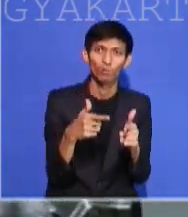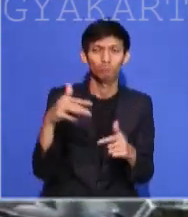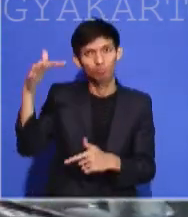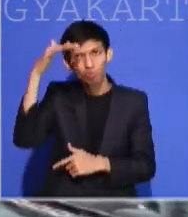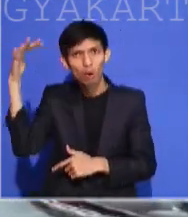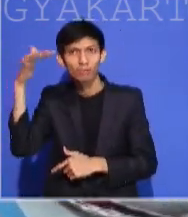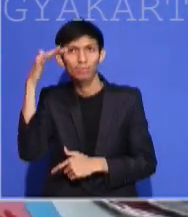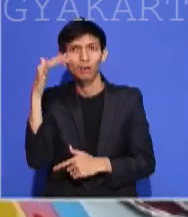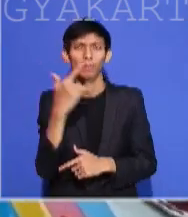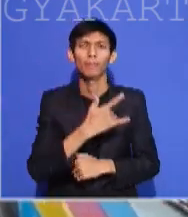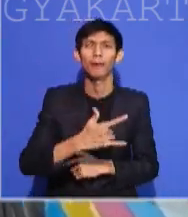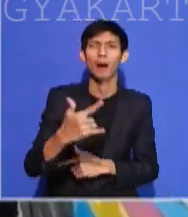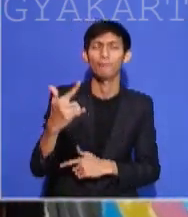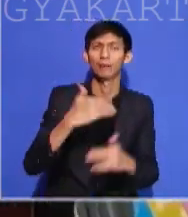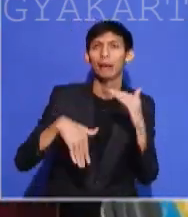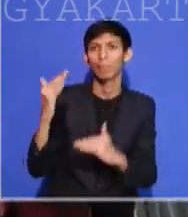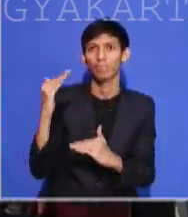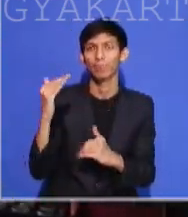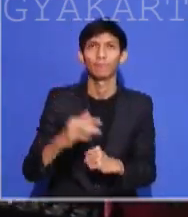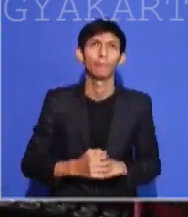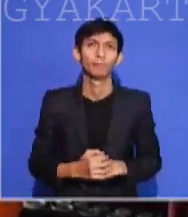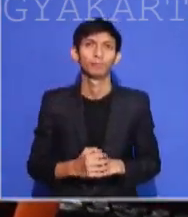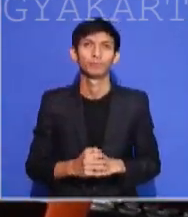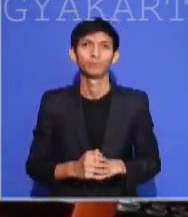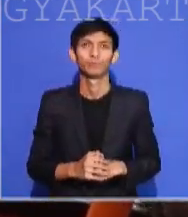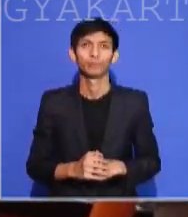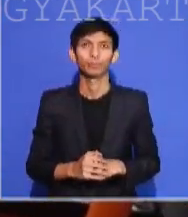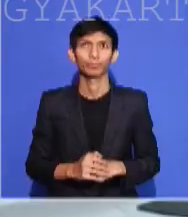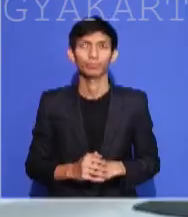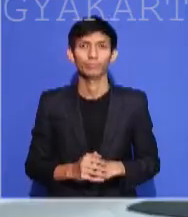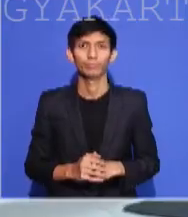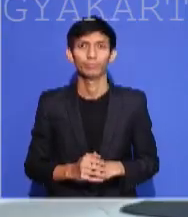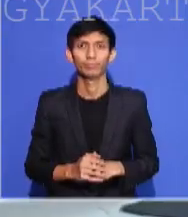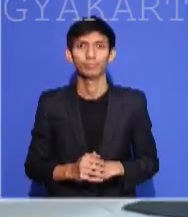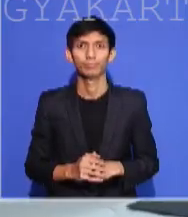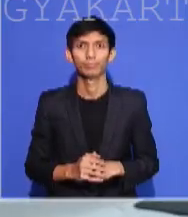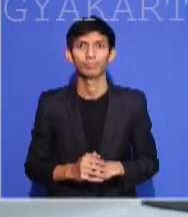harus terus ditingkatkan demikian Agung nugro dan Arif heriawan melaporkan